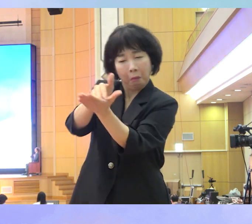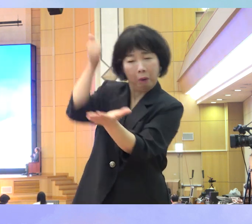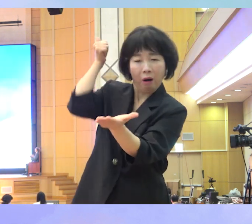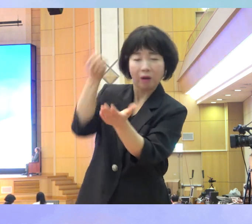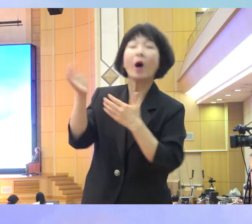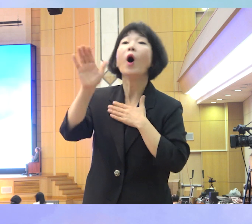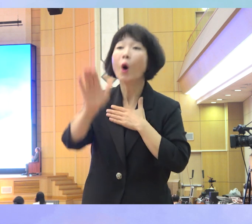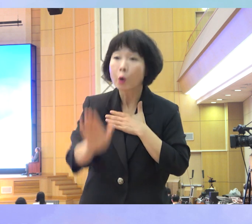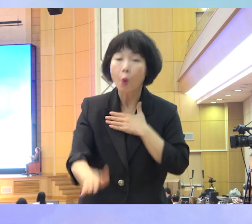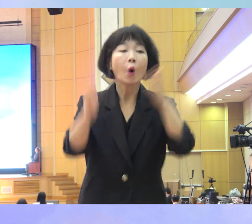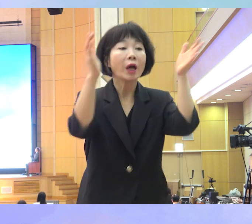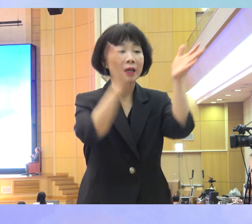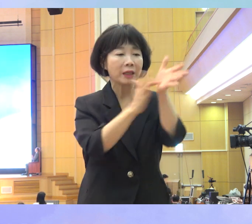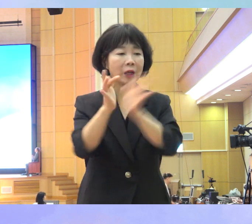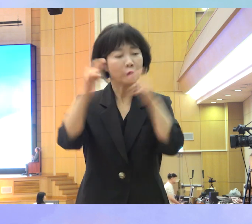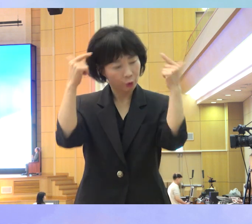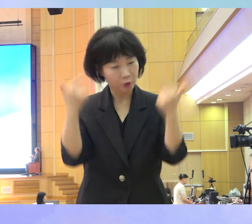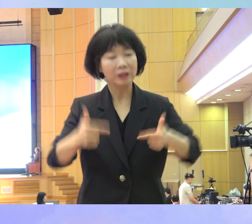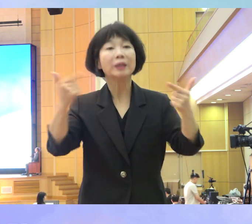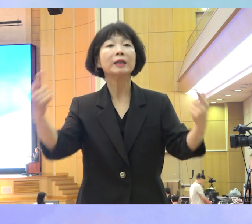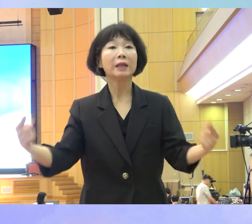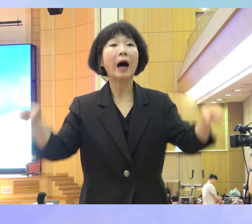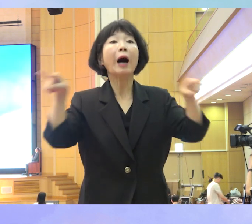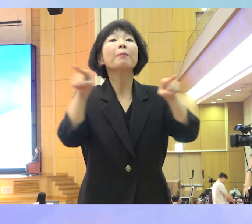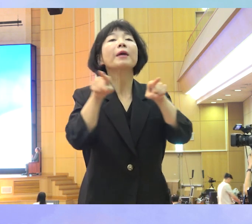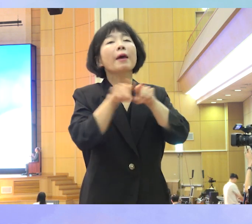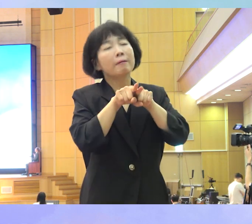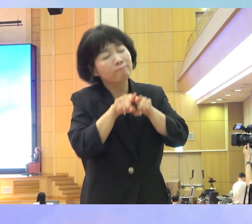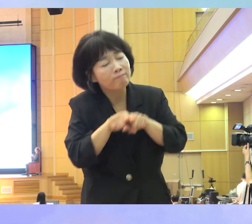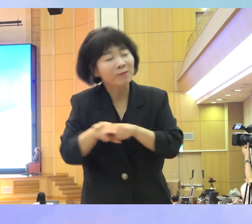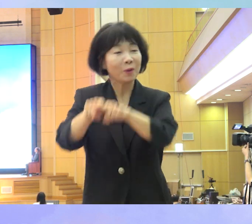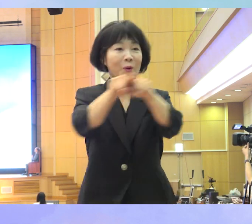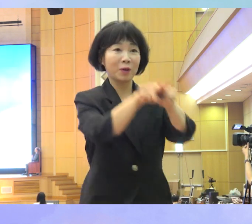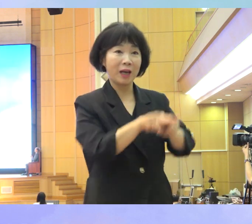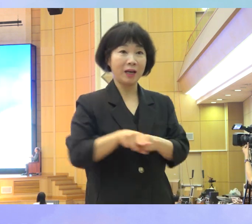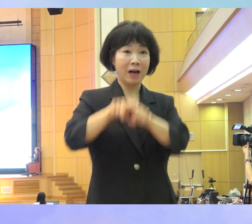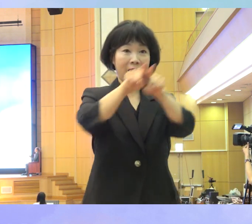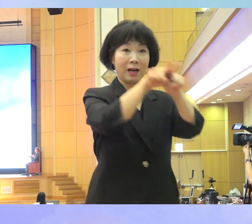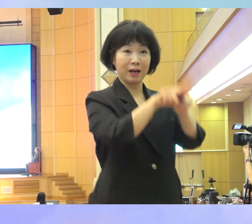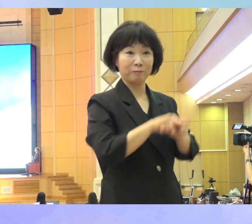나를 버려도 예수님 함께